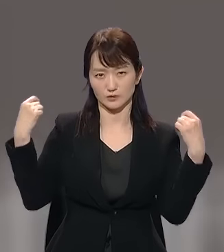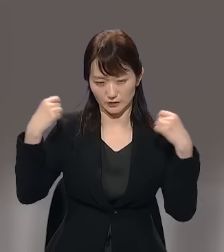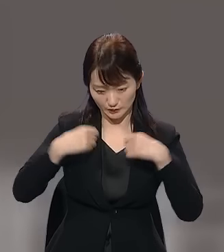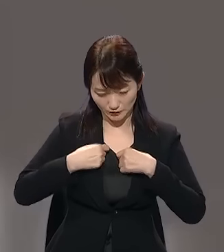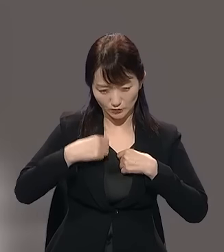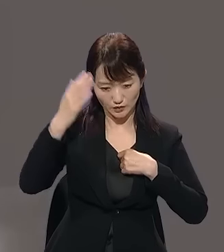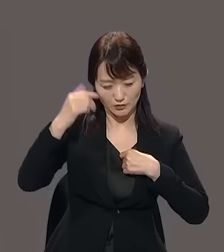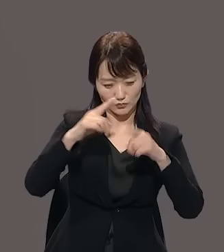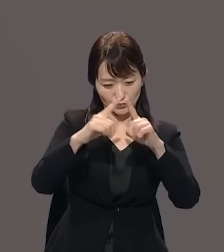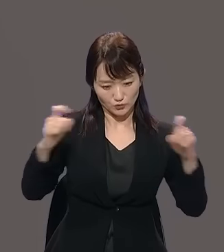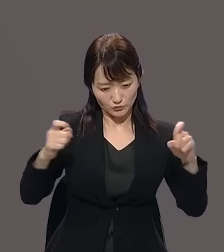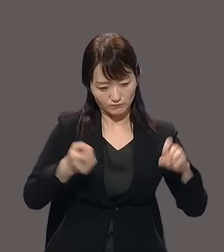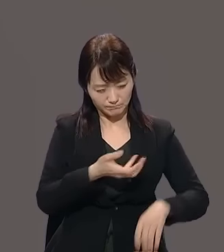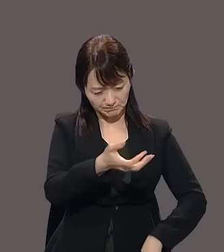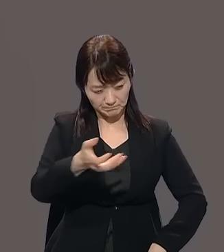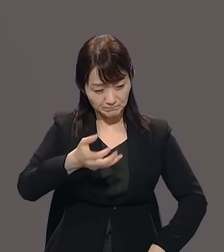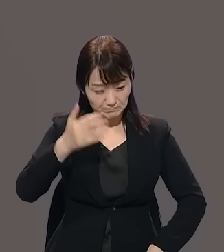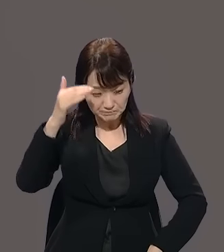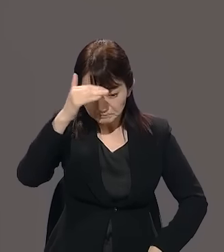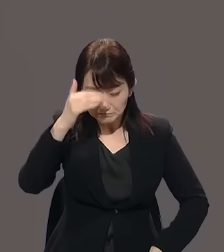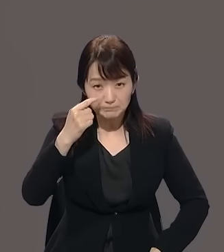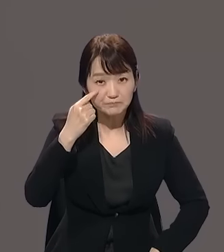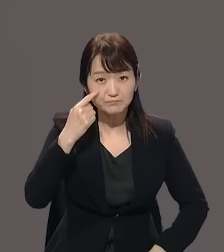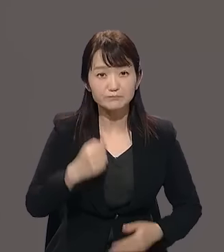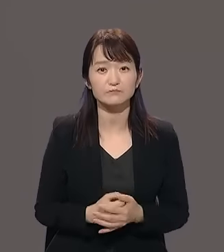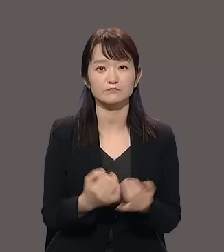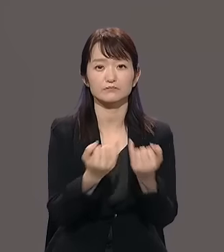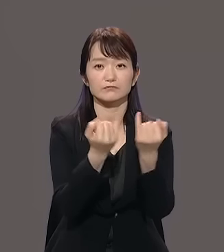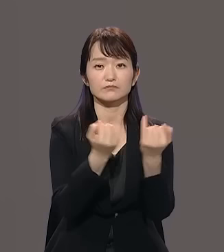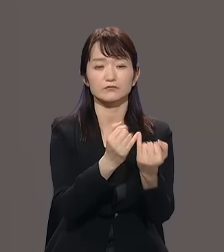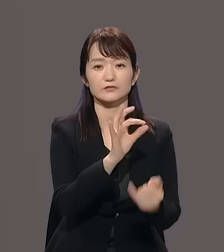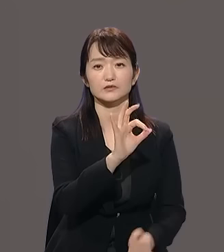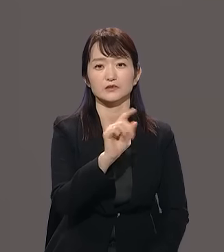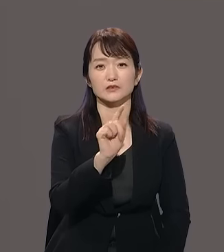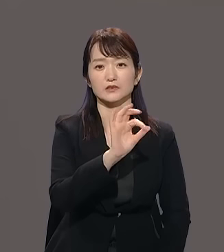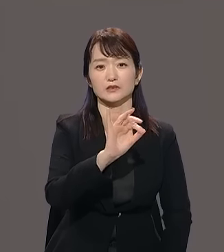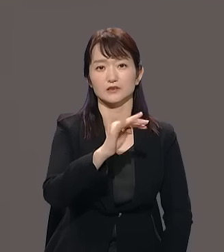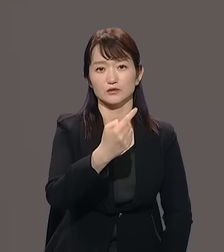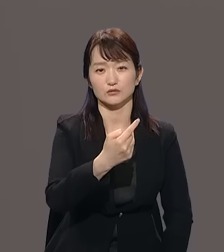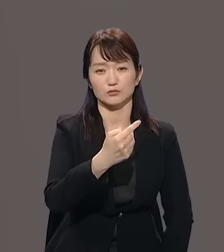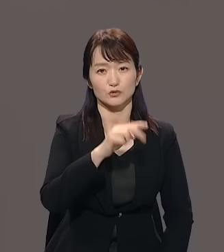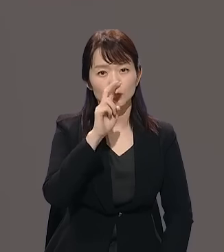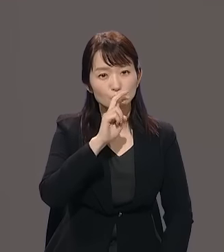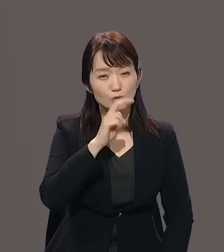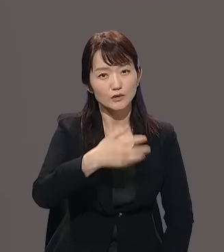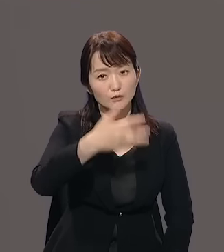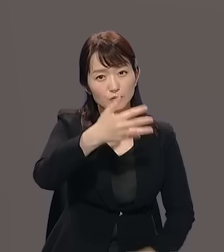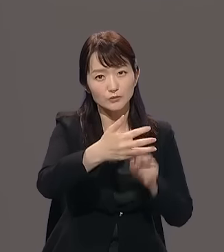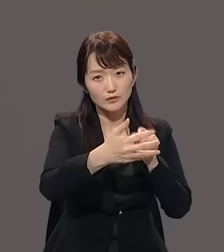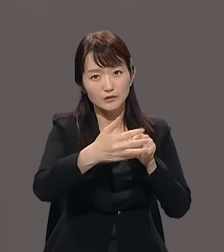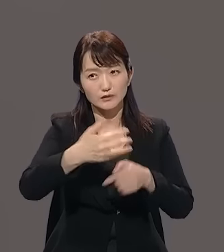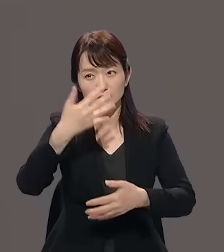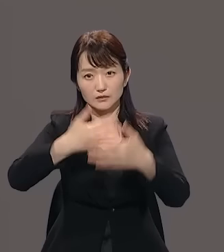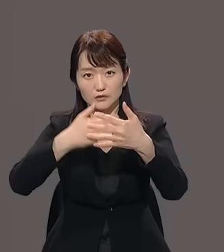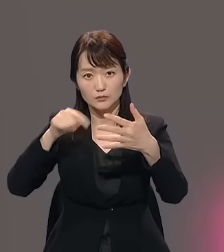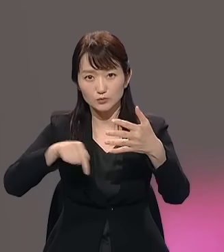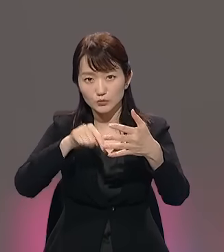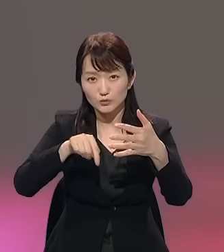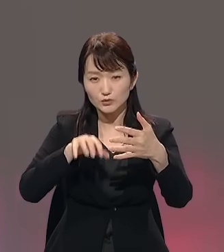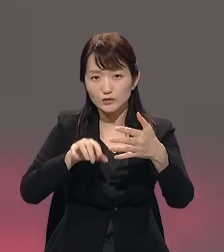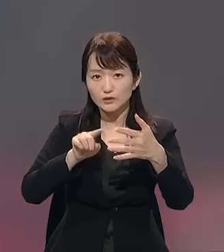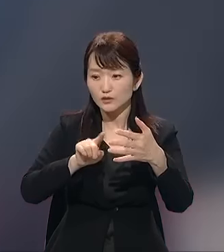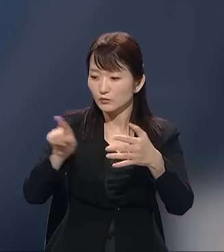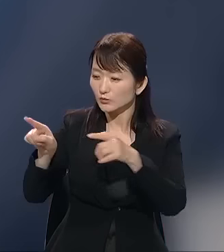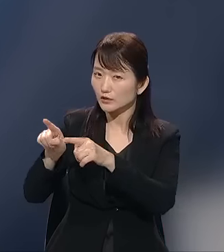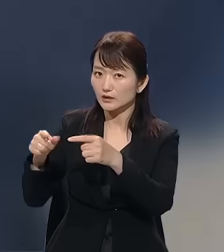돌아다니겠다 말한 바 있습니다 또 걸그룹 아이브의 신공 유직 비디오에 대해서도 언급을 했는데요 영상 속 한 장면이